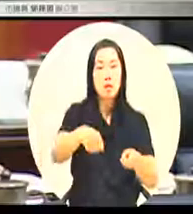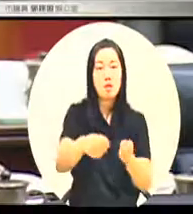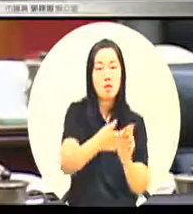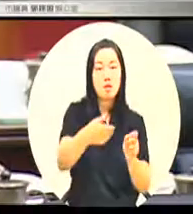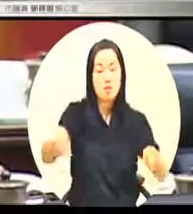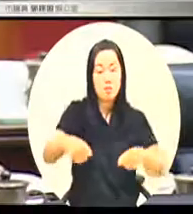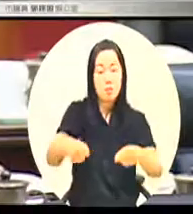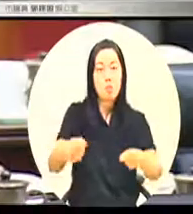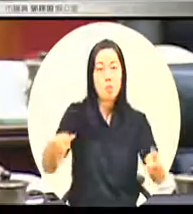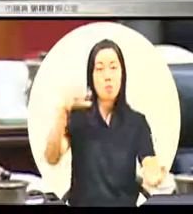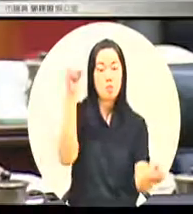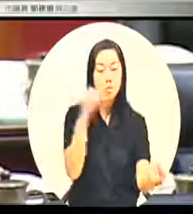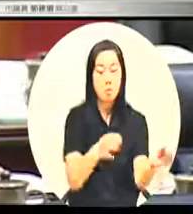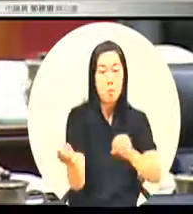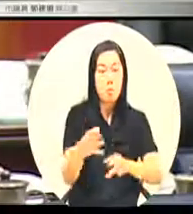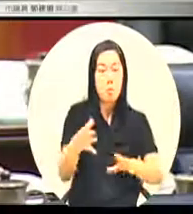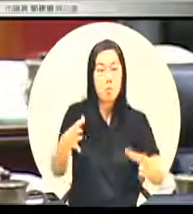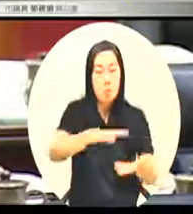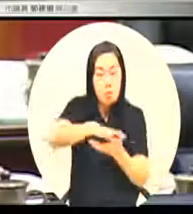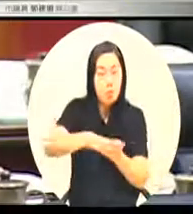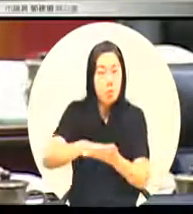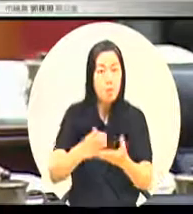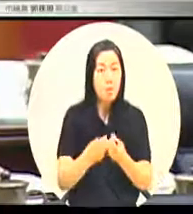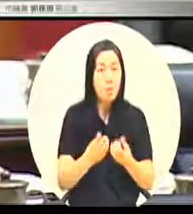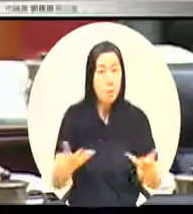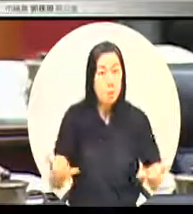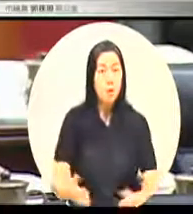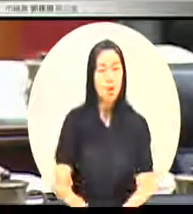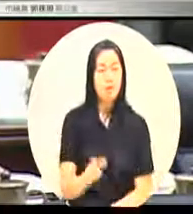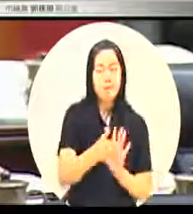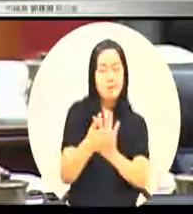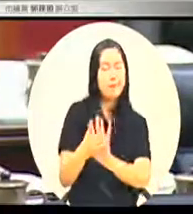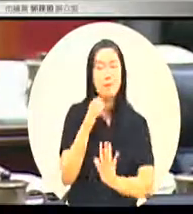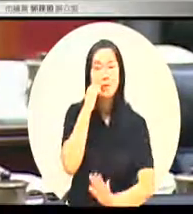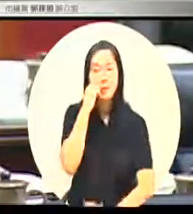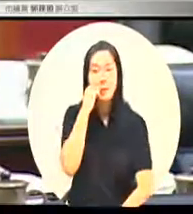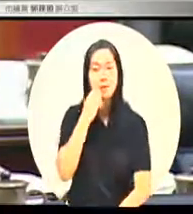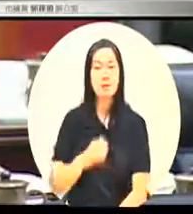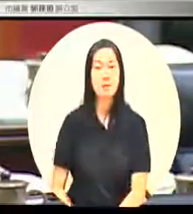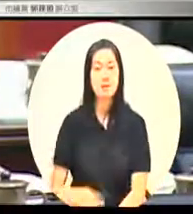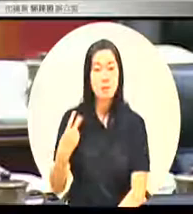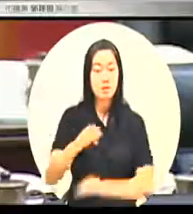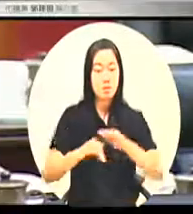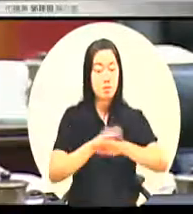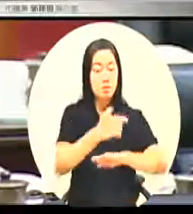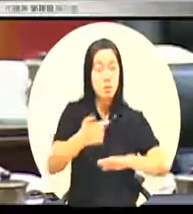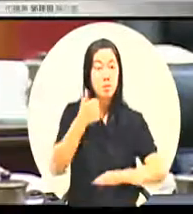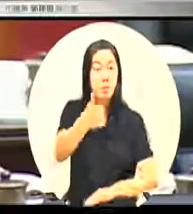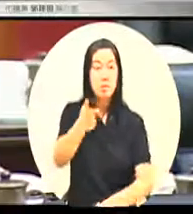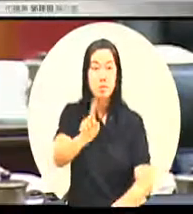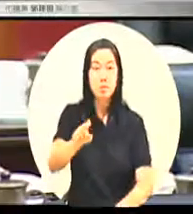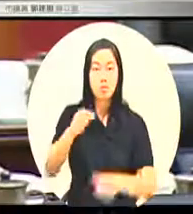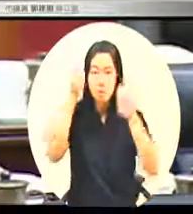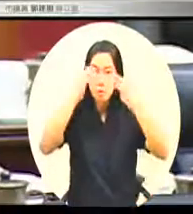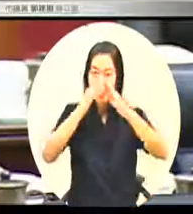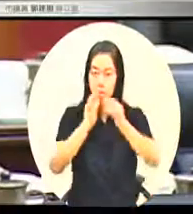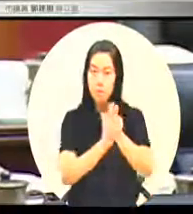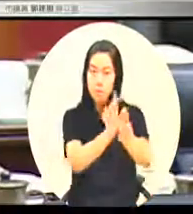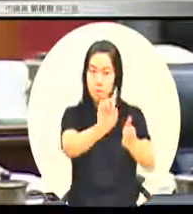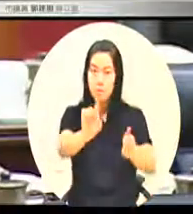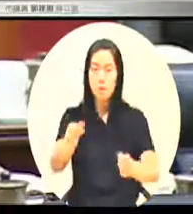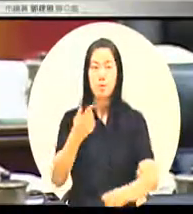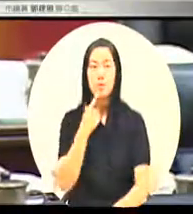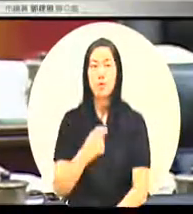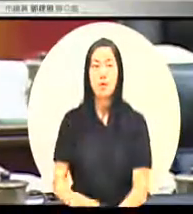嘞，这你拢防不胜防啦。咱即卖上成功的，包括高雄市推展的吹哨者条